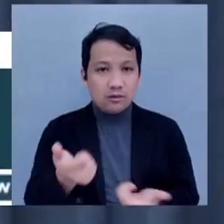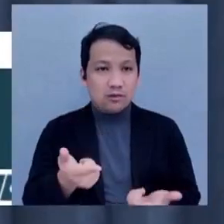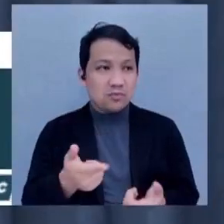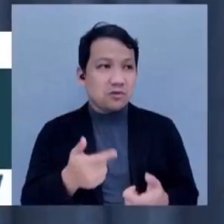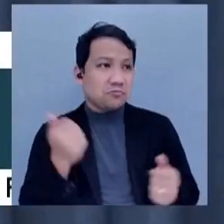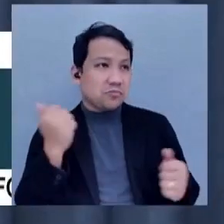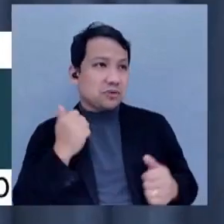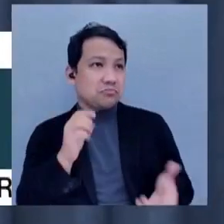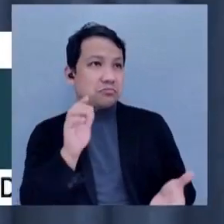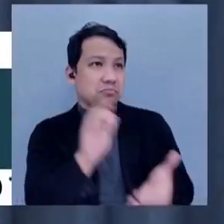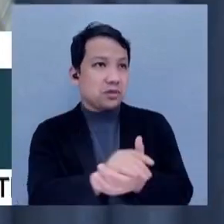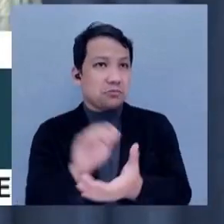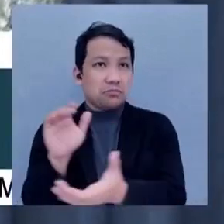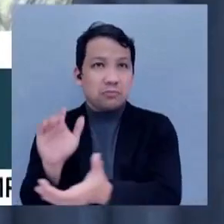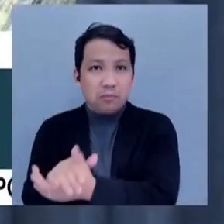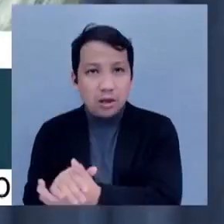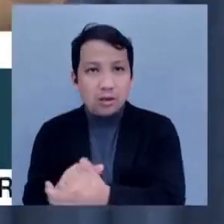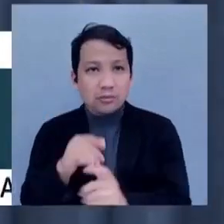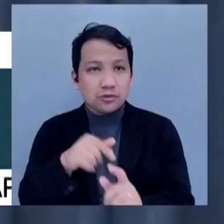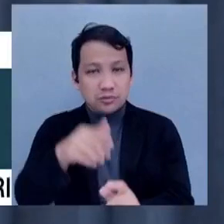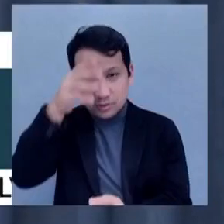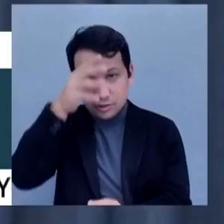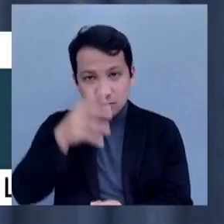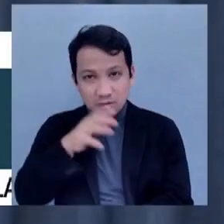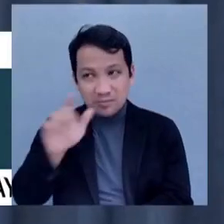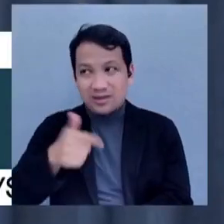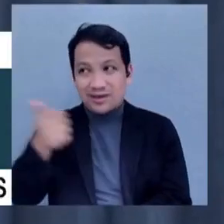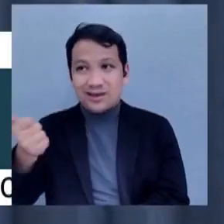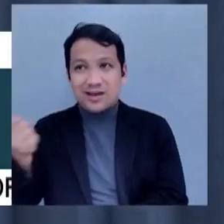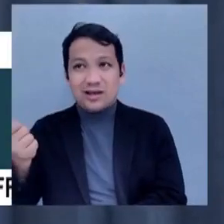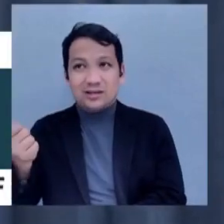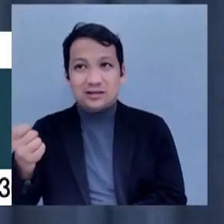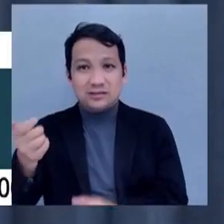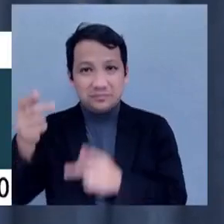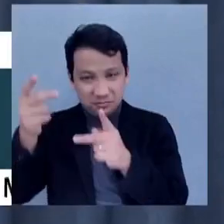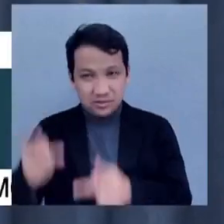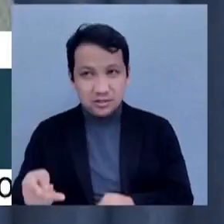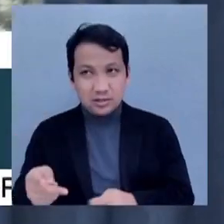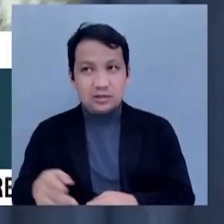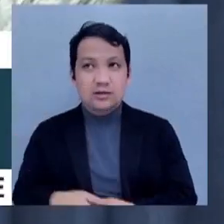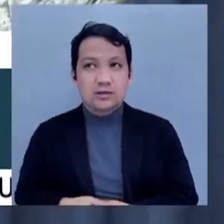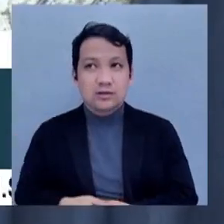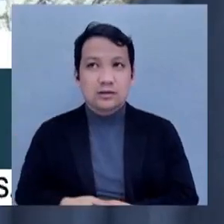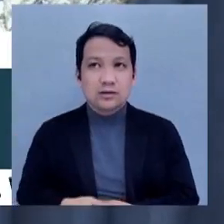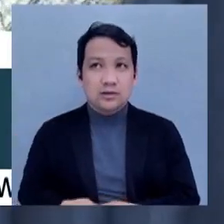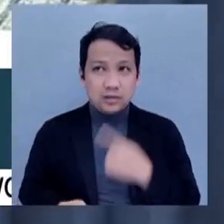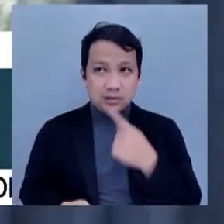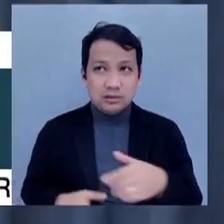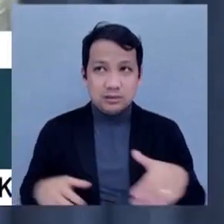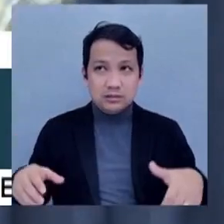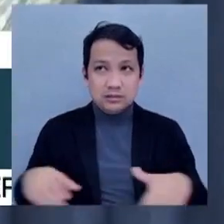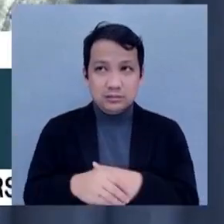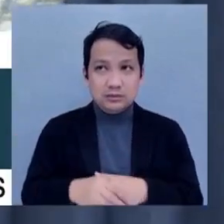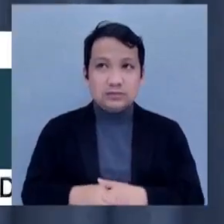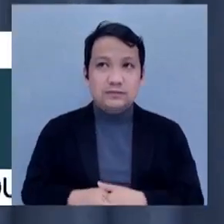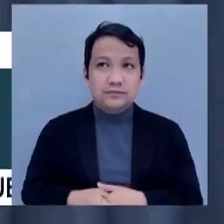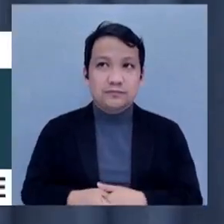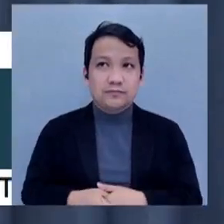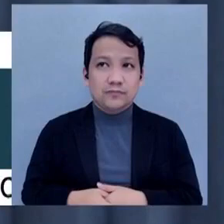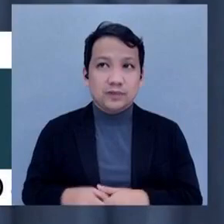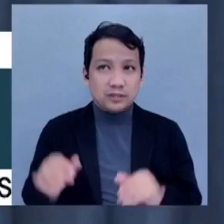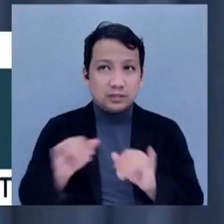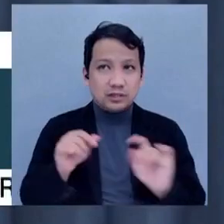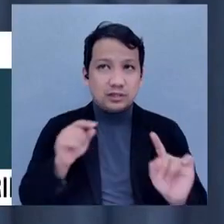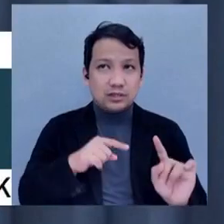pinakasal yung mga magulang nila sa ibang mga tao, kahit sila'y kasal pa rin at kasal din yung pinakasal sa